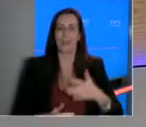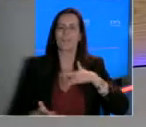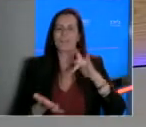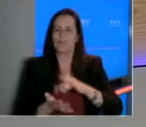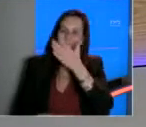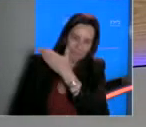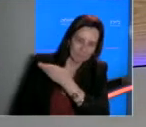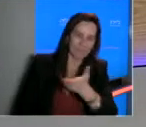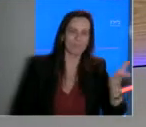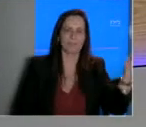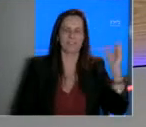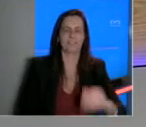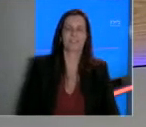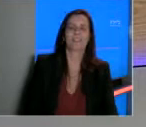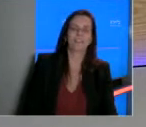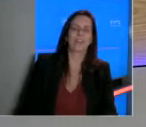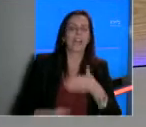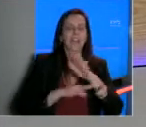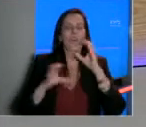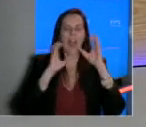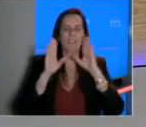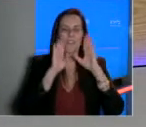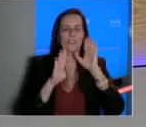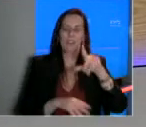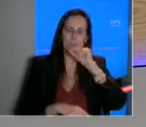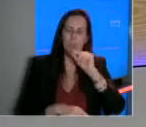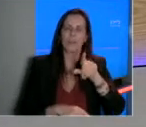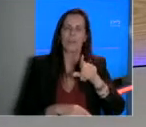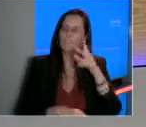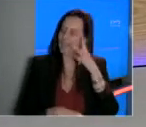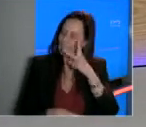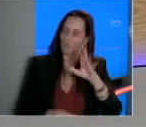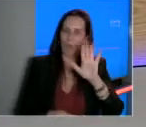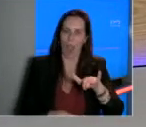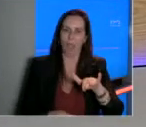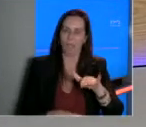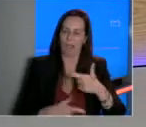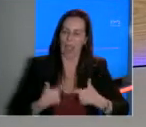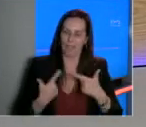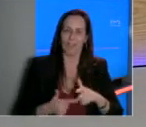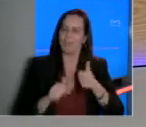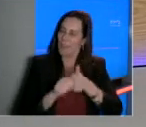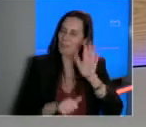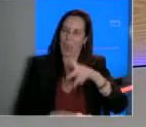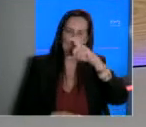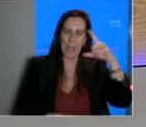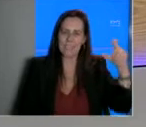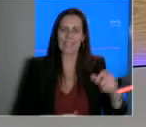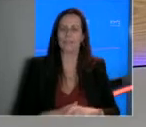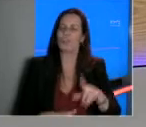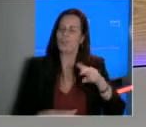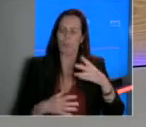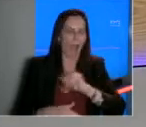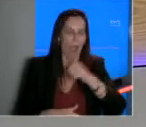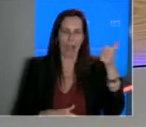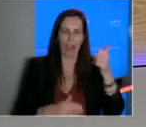אנו נמצאים בכל המדיות החברתיות. כנסו לפייסבוק שלנו וגם לטוויטר ותצפו בנו באופן חי. תעקבו אחרינו באינסטגרם כי יש